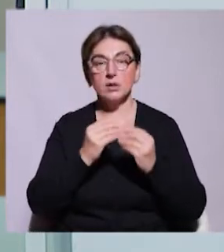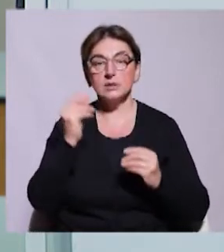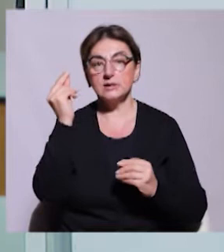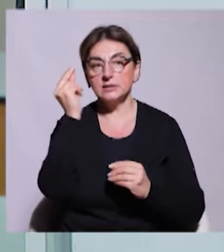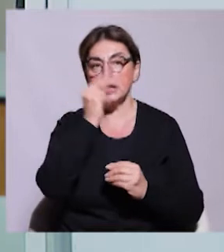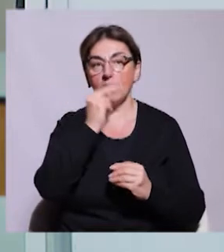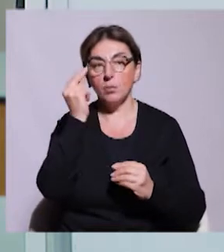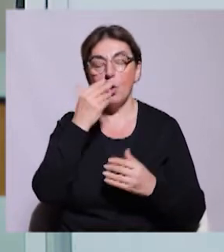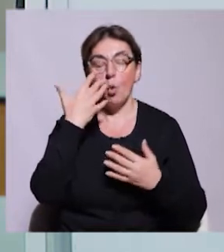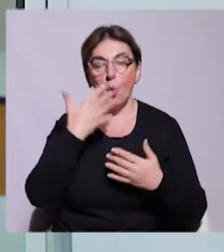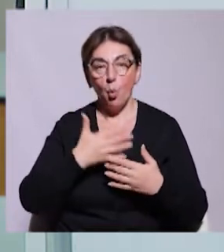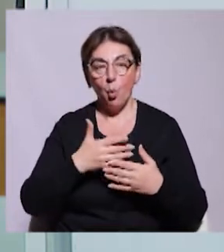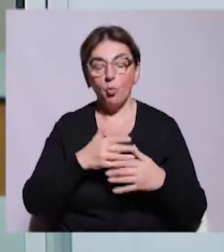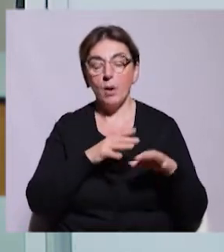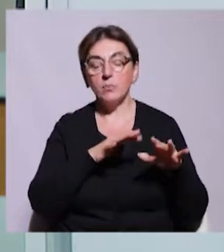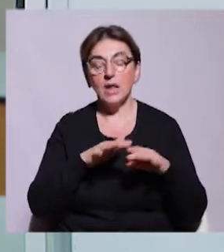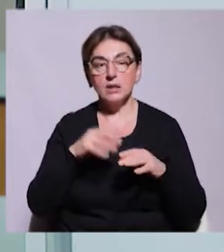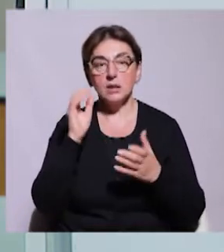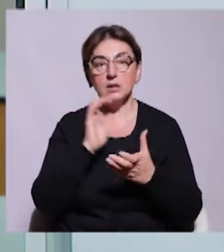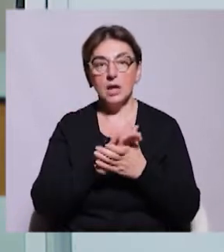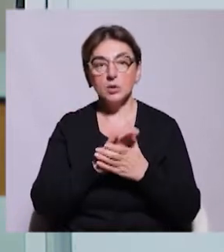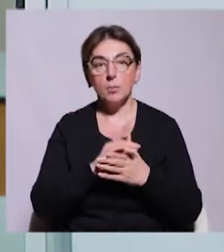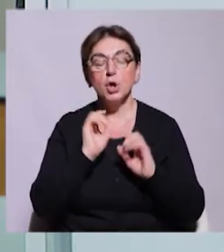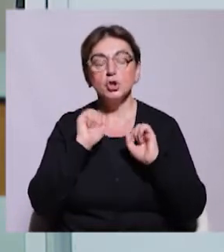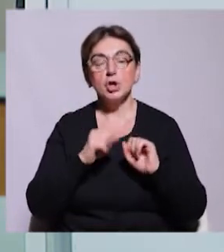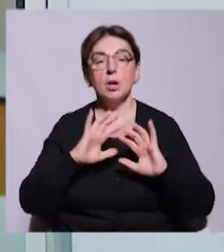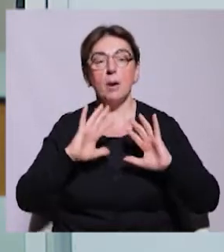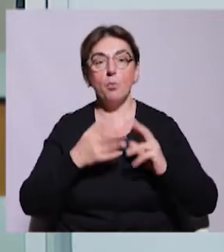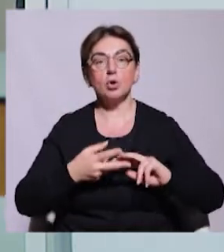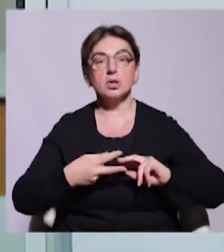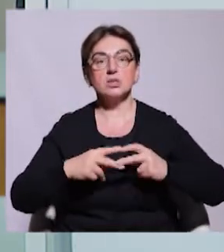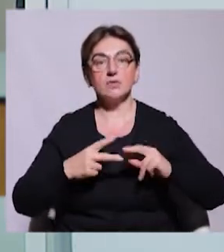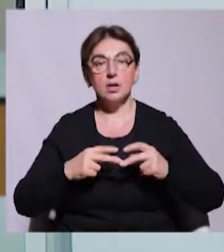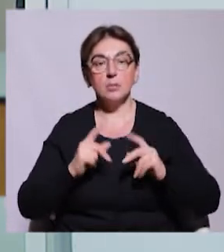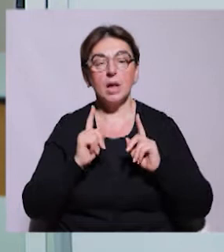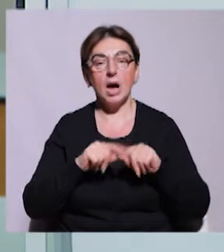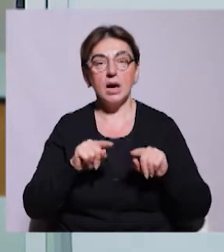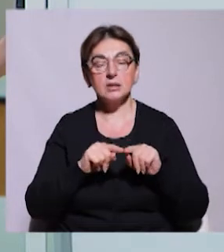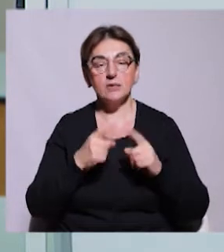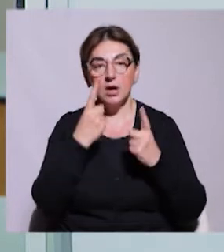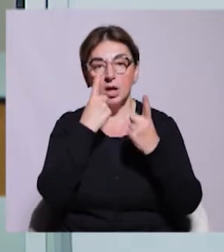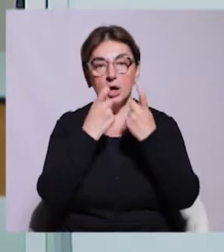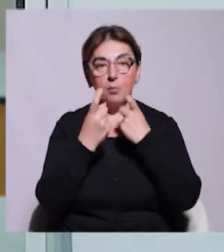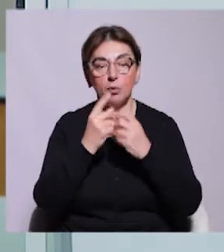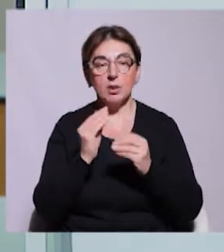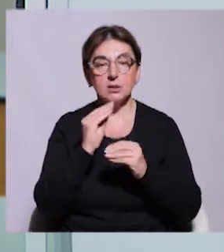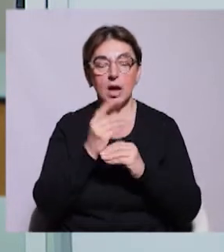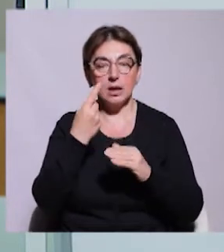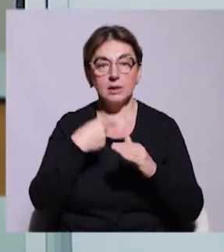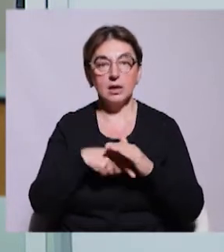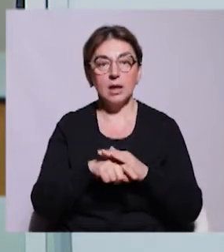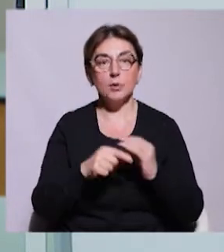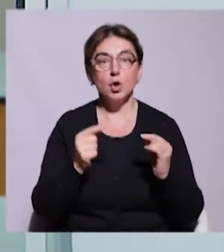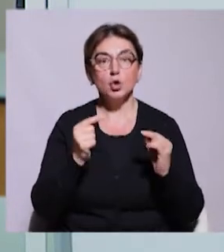ყოველდღიურად ასევე სწავლობენ უკვე ნაცნობ პროცესებს და შეიძლება მოხდეს ცვლილებები და შეიძლება მოხდეს ინფორმაციის დამატება.